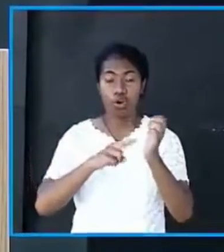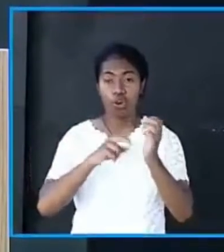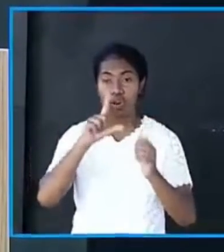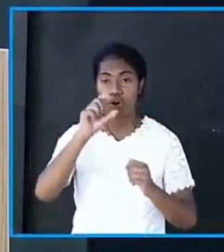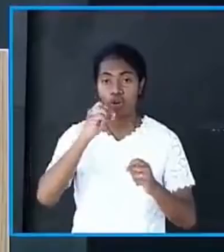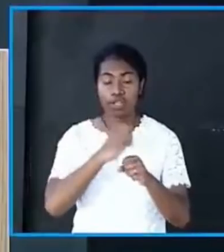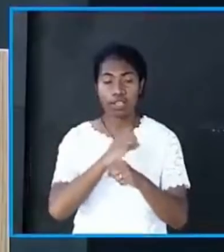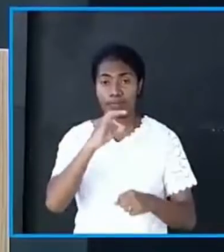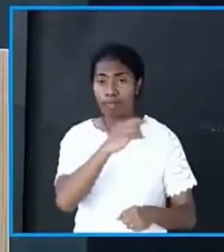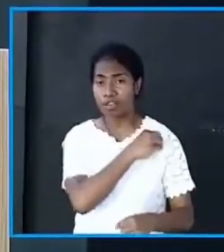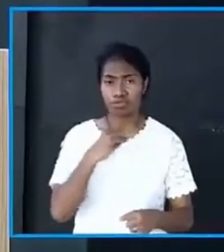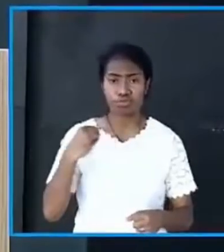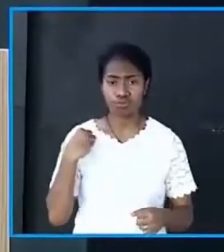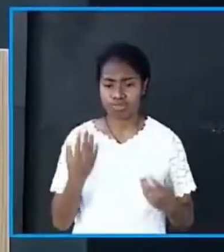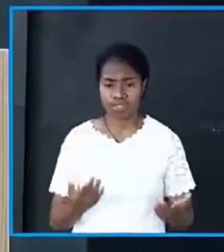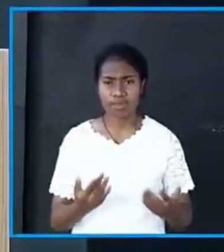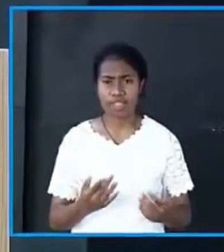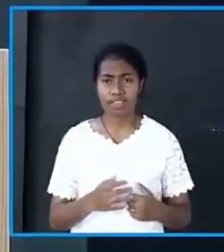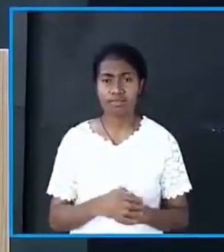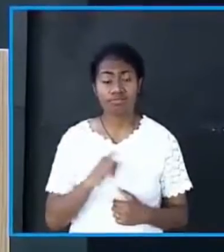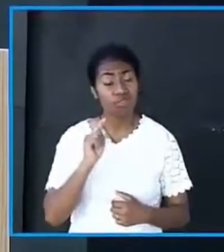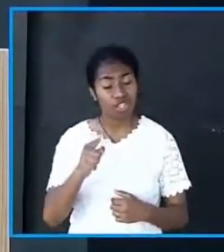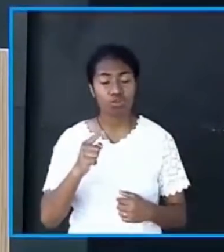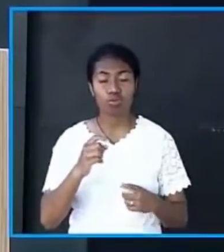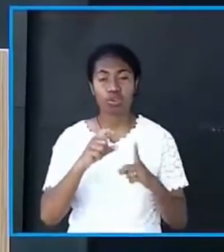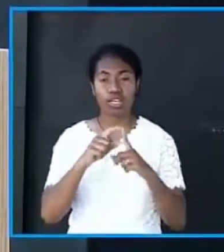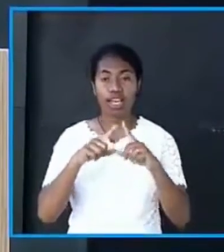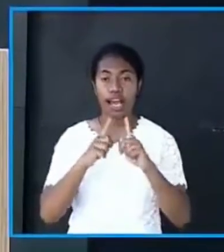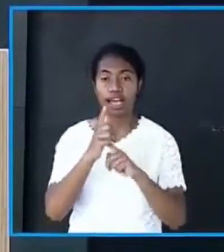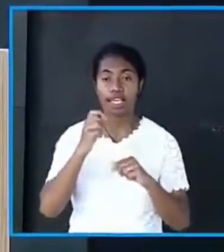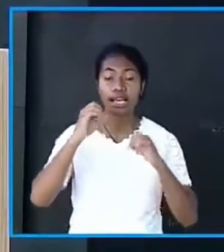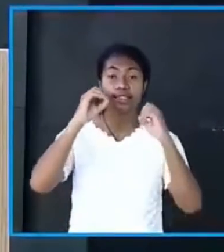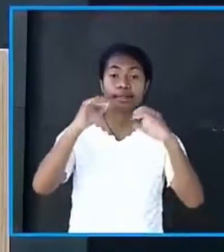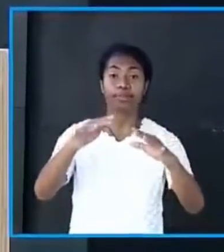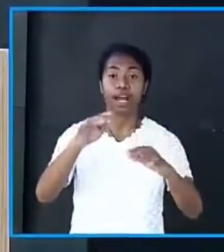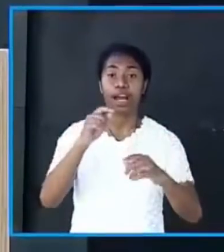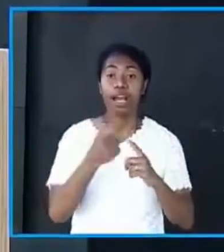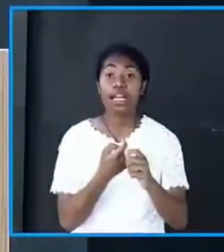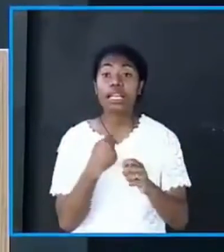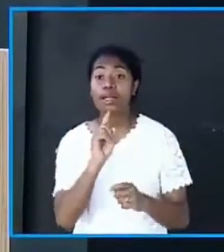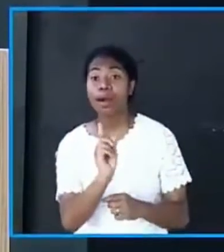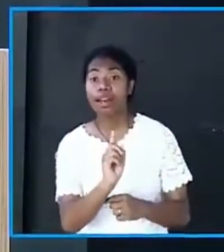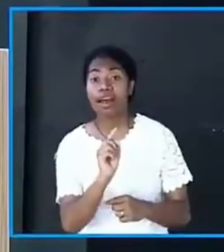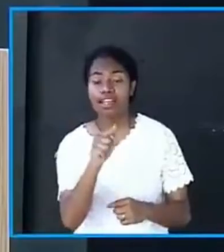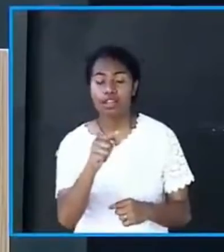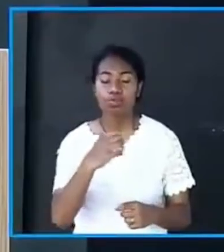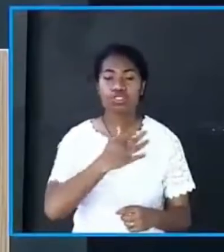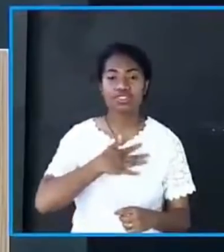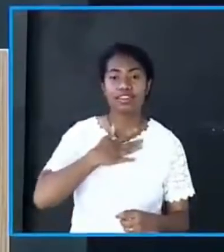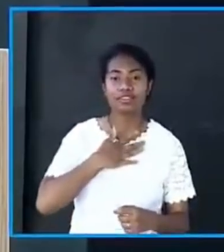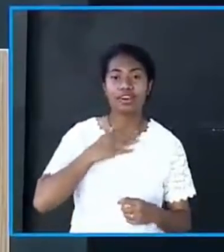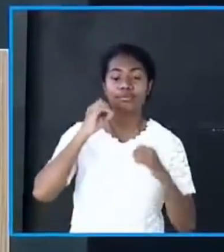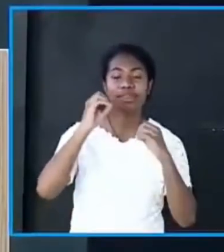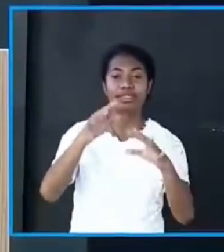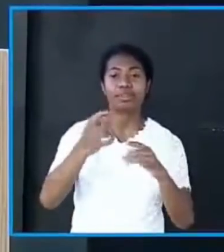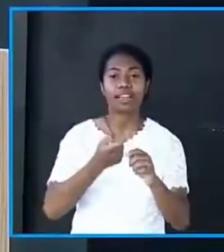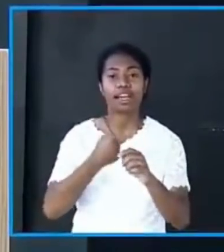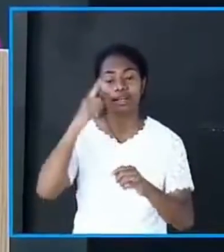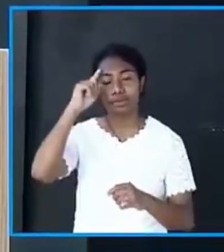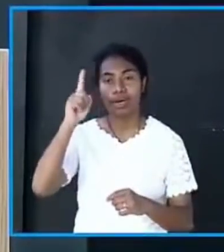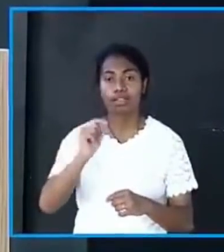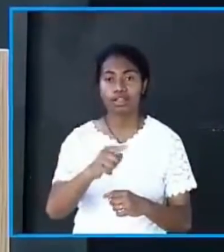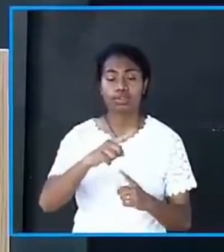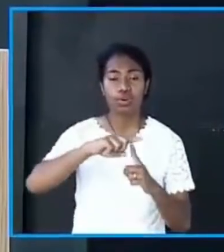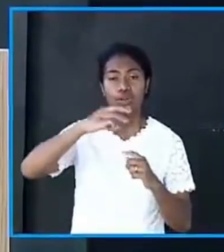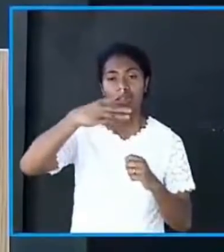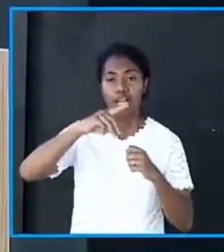itu daya cipta dari mana dari sifat mencipta yang tegas teknologi